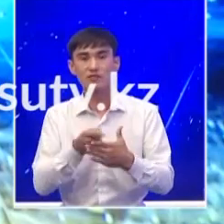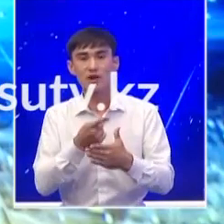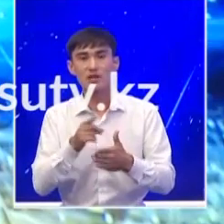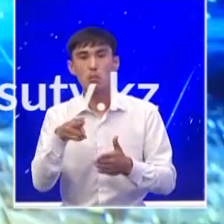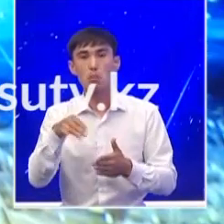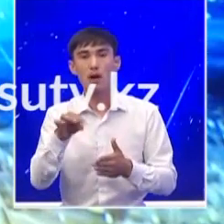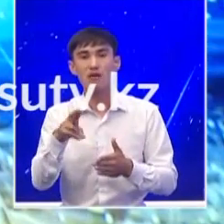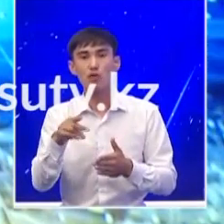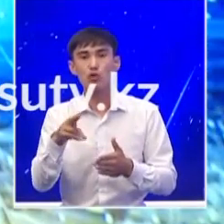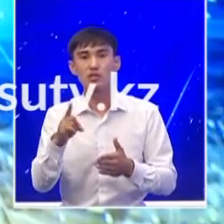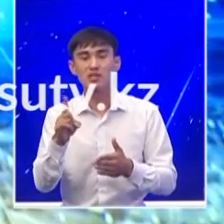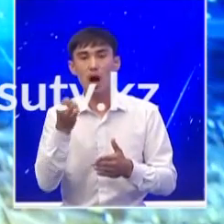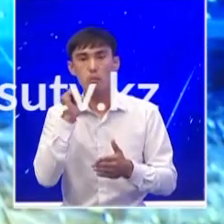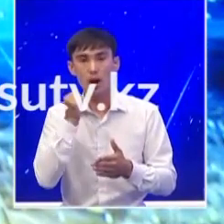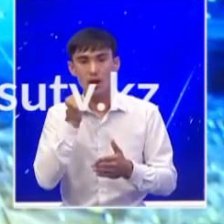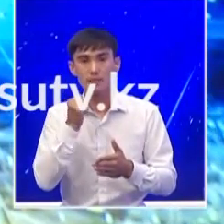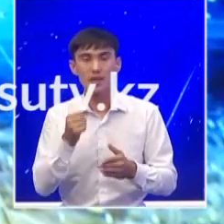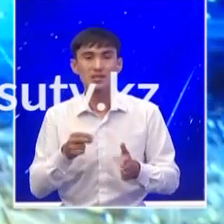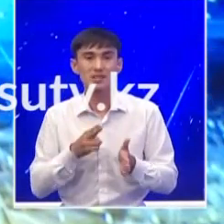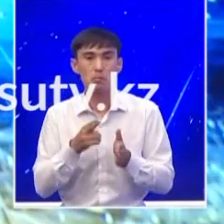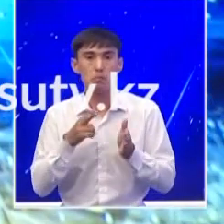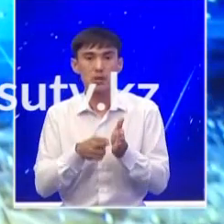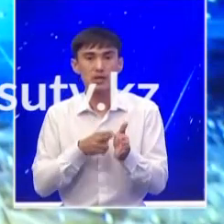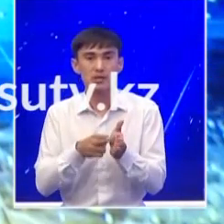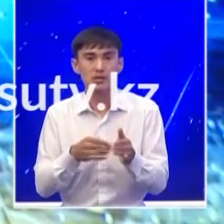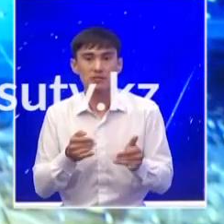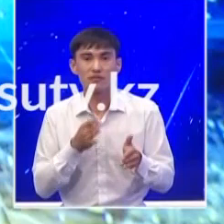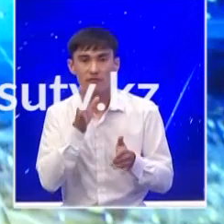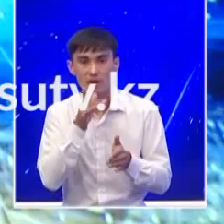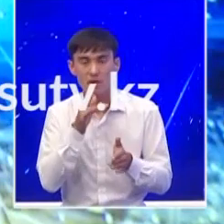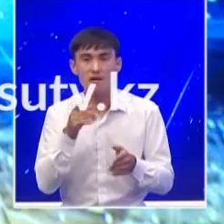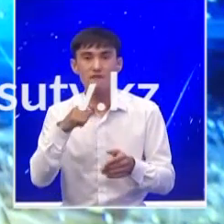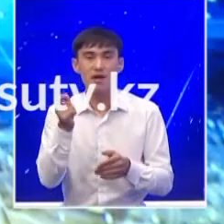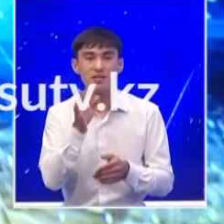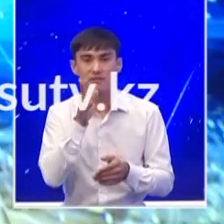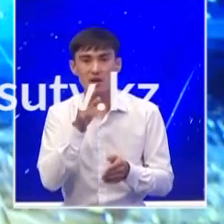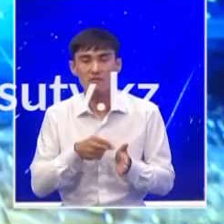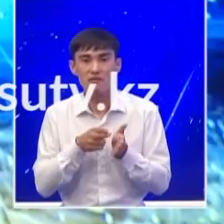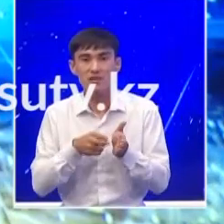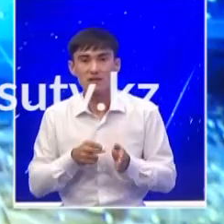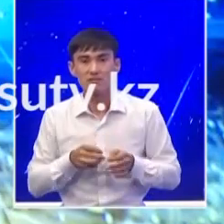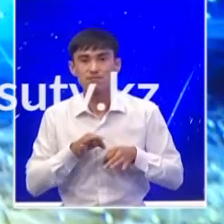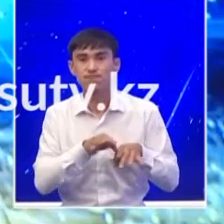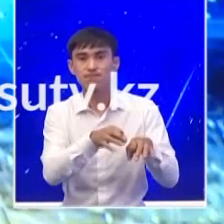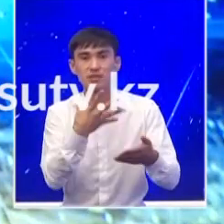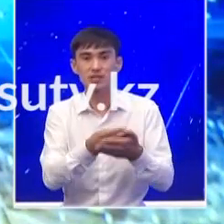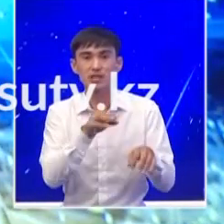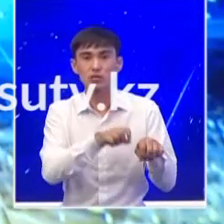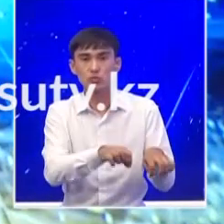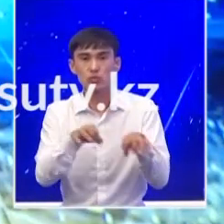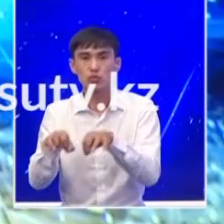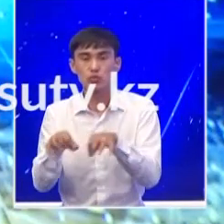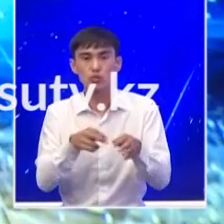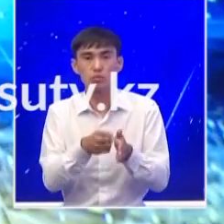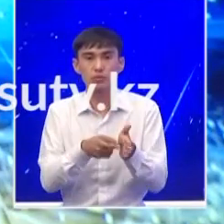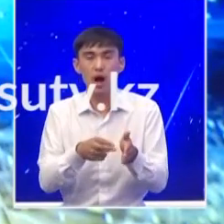АПА» за преданность железной дороге и за то, что в военное время возила на поезде на передовую ценные грузы, а оттуда